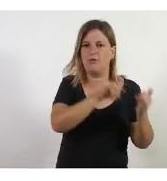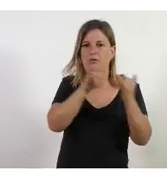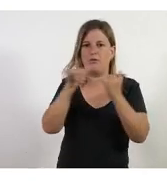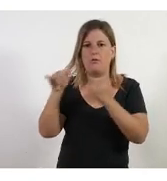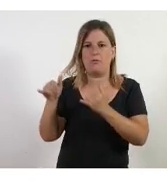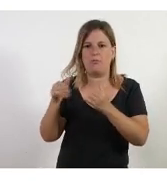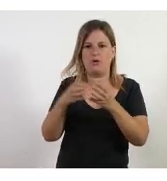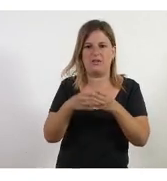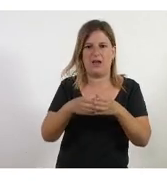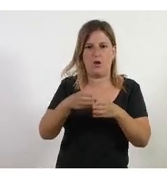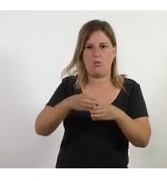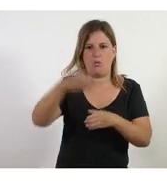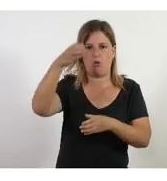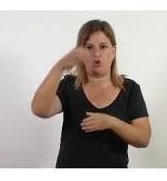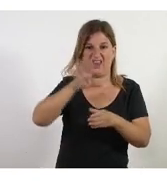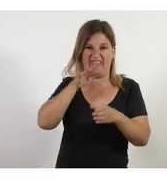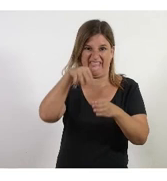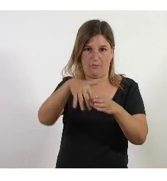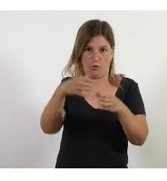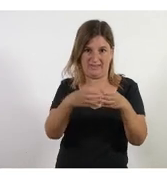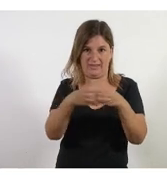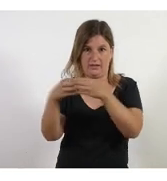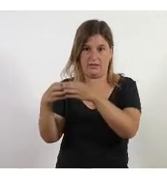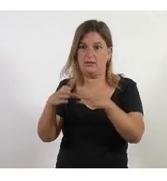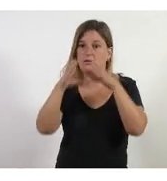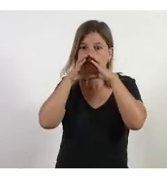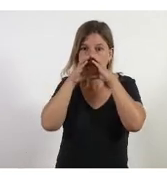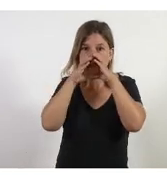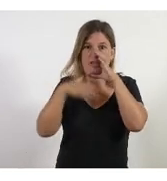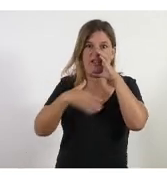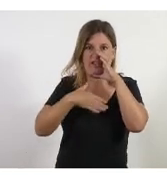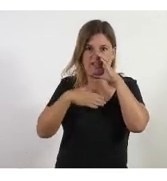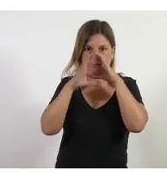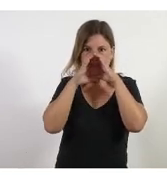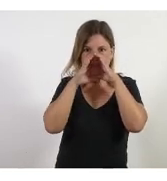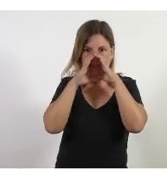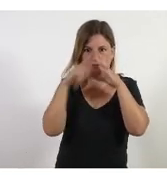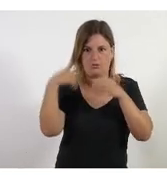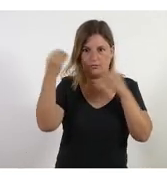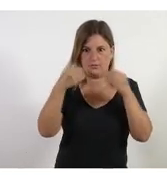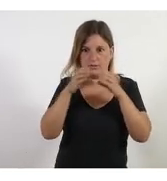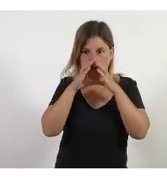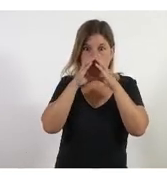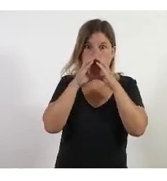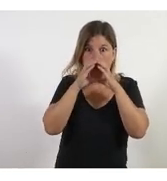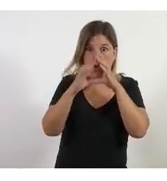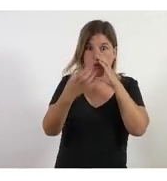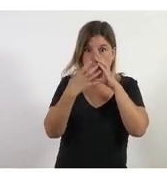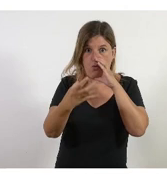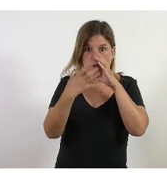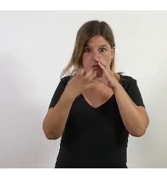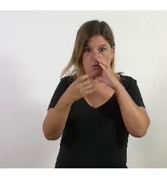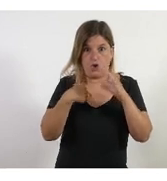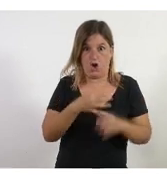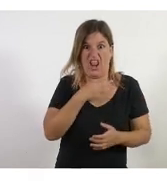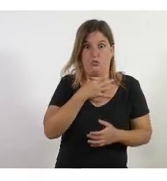una bossa d'aquestes, del vomitar, no? Li posa aquí, respiri. I jo dic, hòstia, aquesta dona, de la manera que s'ha de respirar aquí dintre, jo que tinc